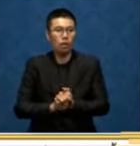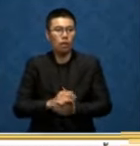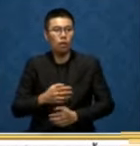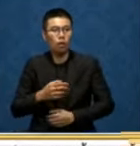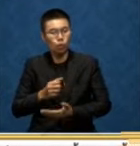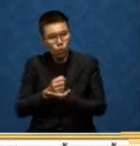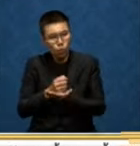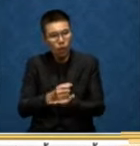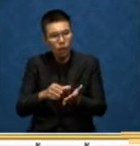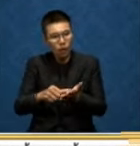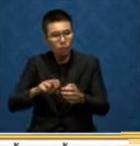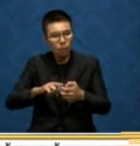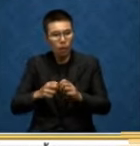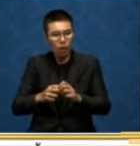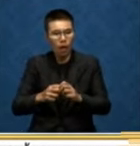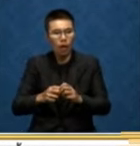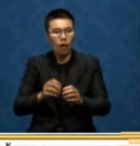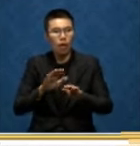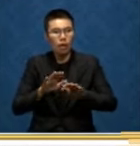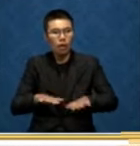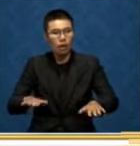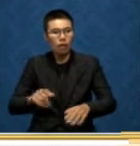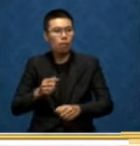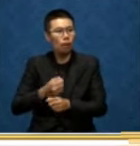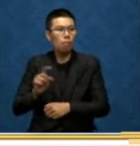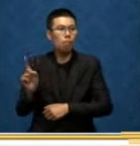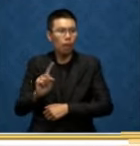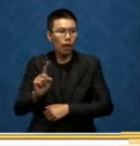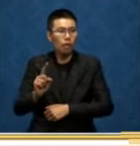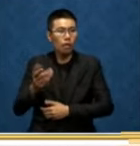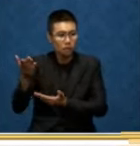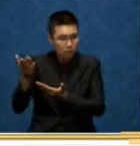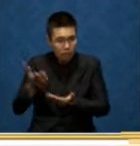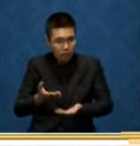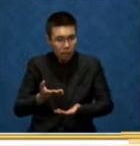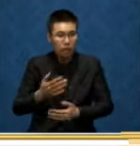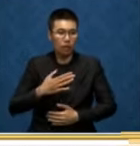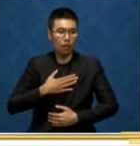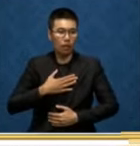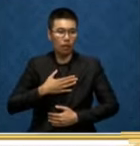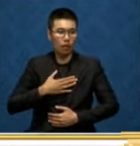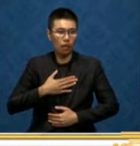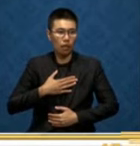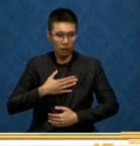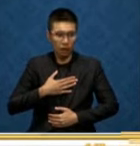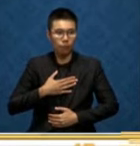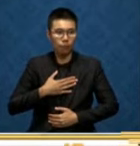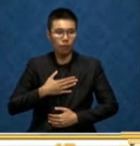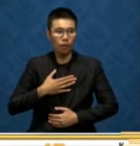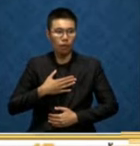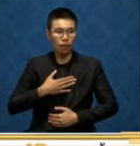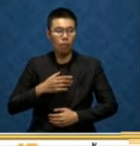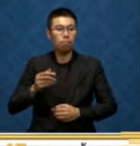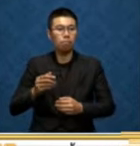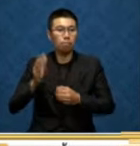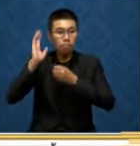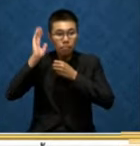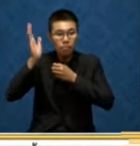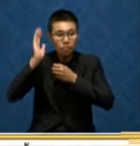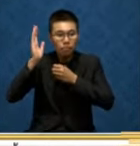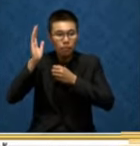ยังไงกันเขาก็เลยจะไปจัดงานที่ฉะเชิงเทราเขาก็เชิญให้ดิฉันเนี่ยไปพูดอยู่บนเวทีด้วยดิ